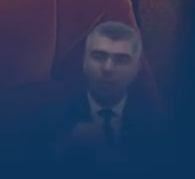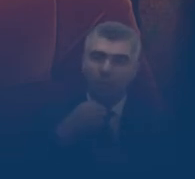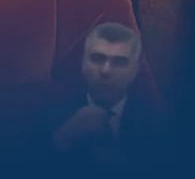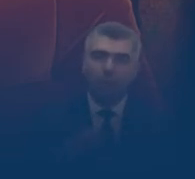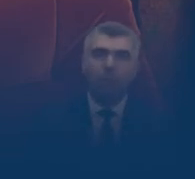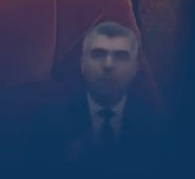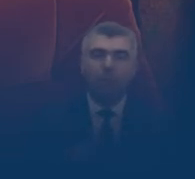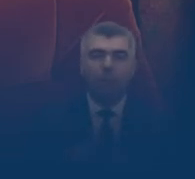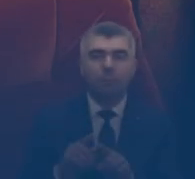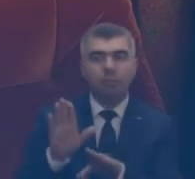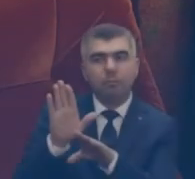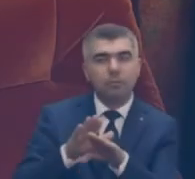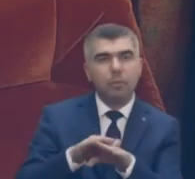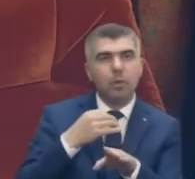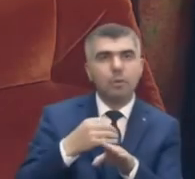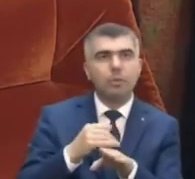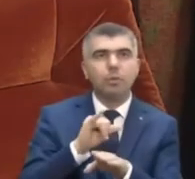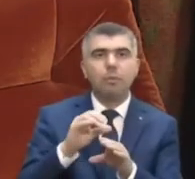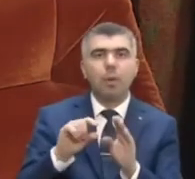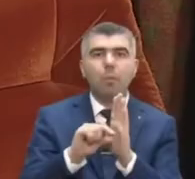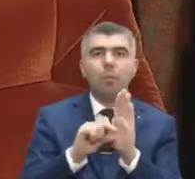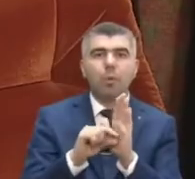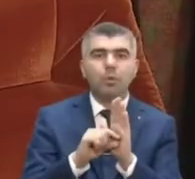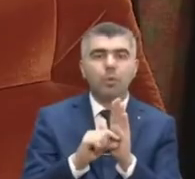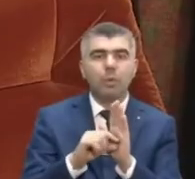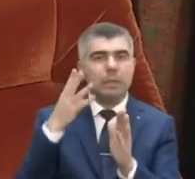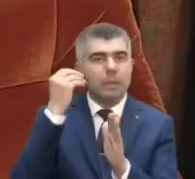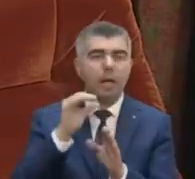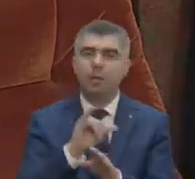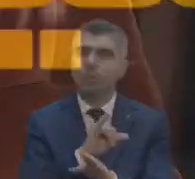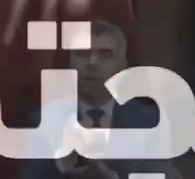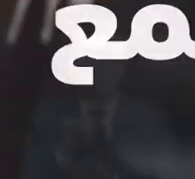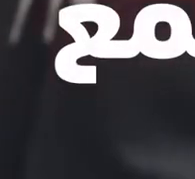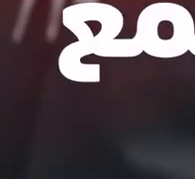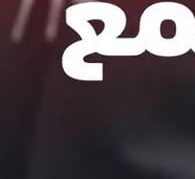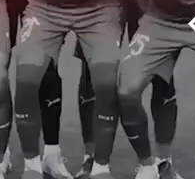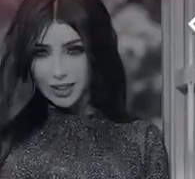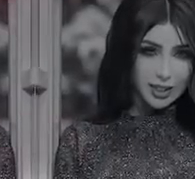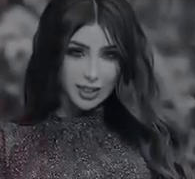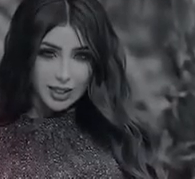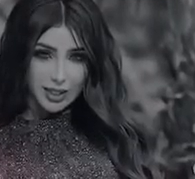نفتح معانا وهاد الموضوع مع مروزه لنا من البال ولا من الاهتمام